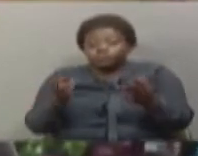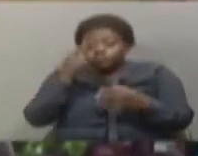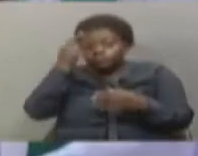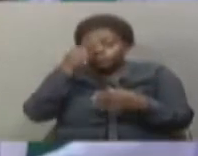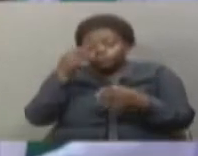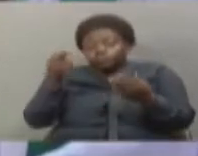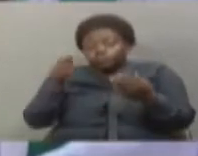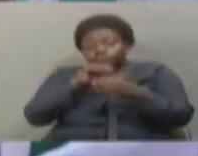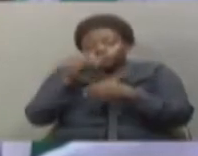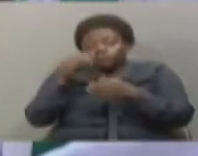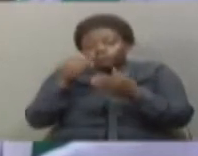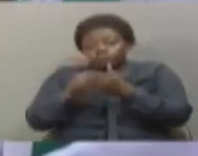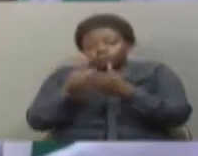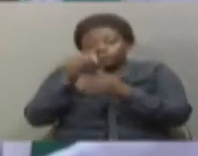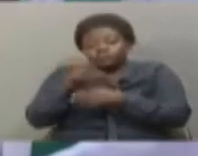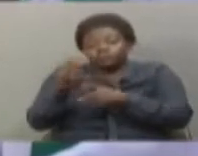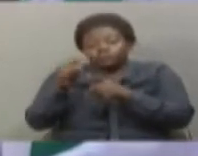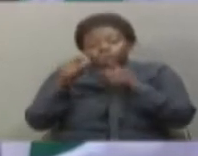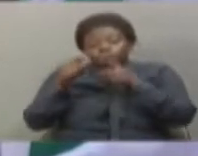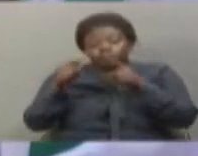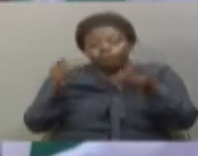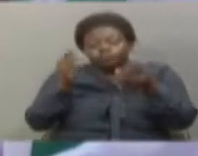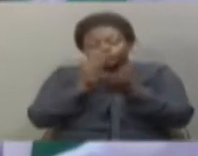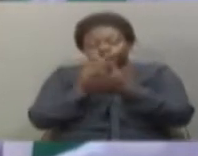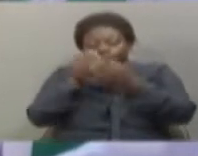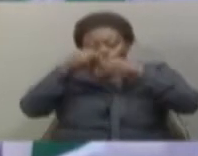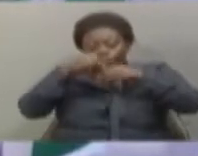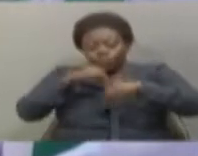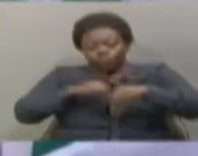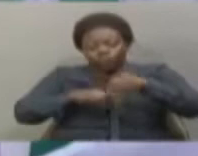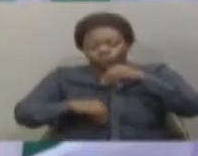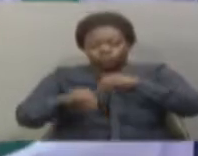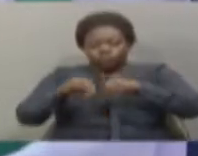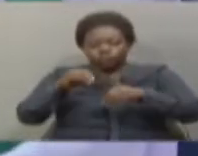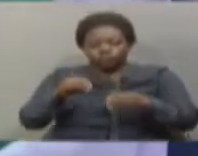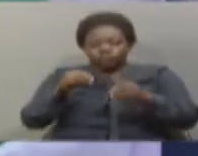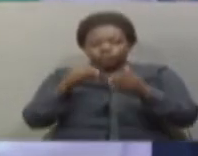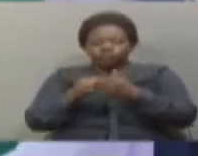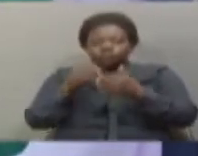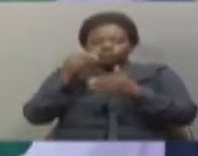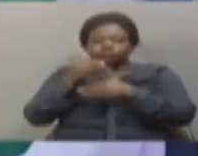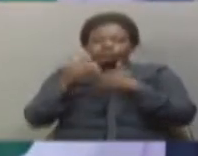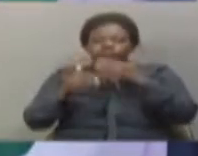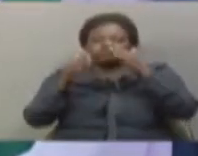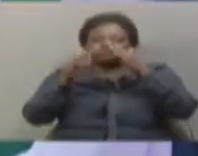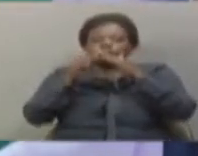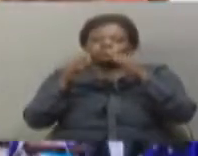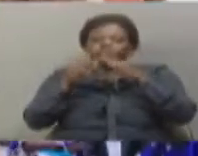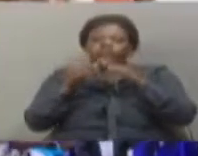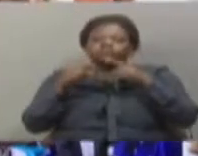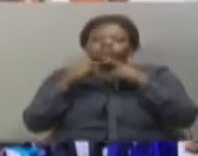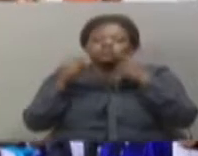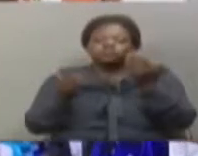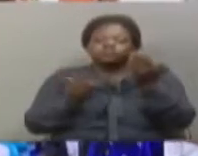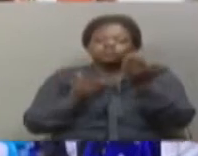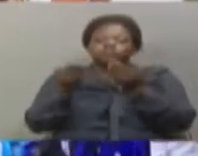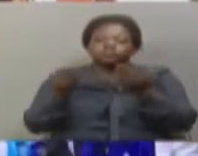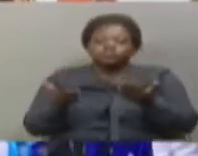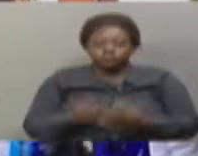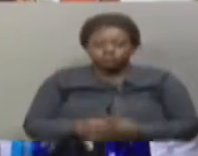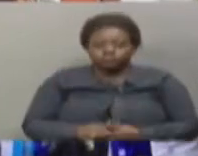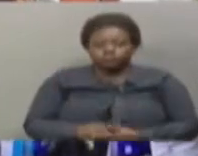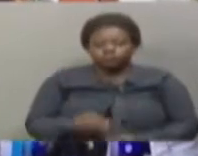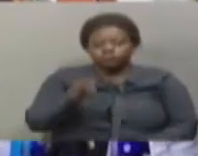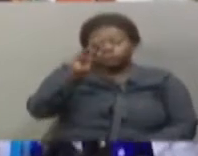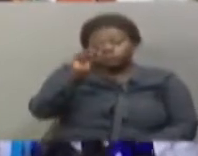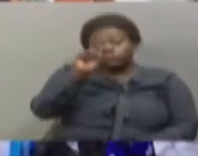yakufunamu ssente. Oluvannyuma abantu ab'enjawulo beetabye mu kusonda ensimbi ez'okuzimba ennyumba y'omusumba n'abaweereza. Ye Marion Muwanguzi okuva